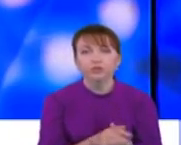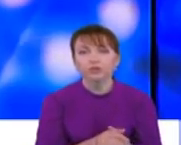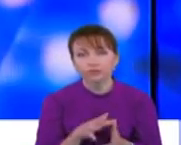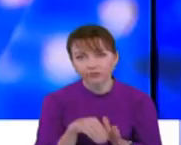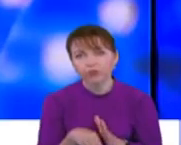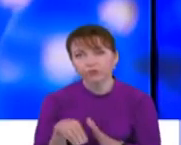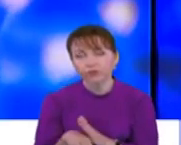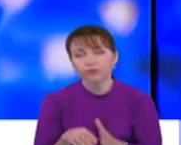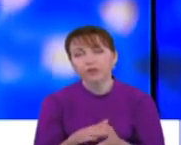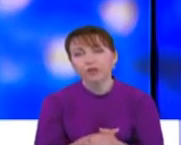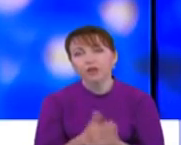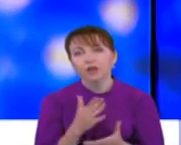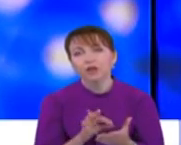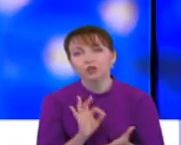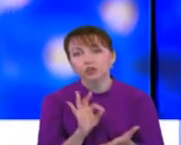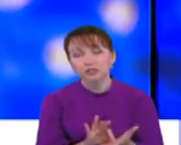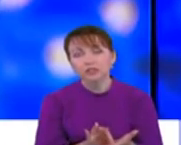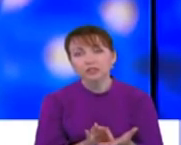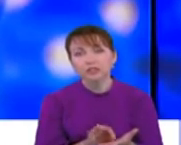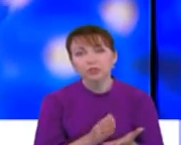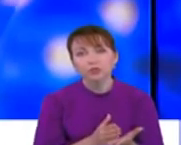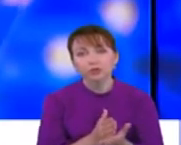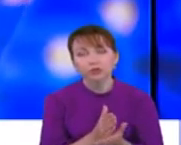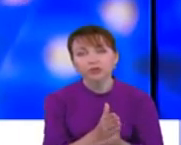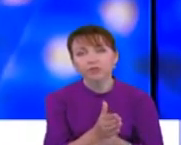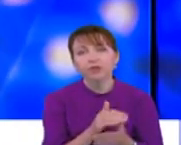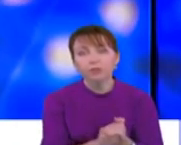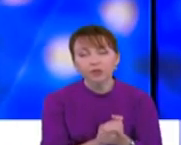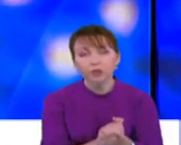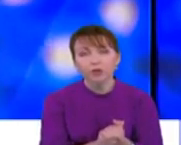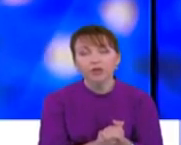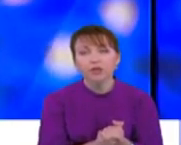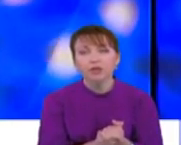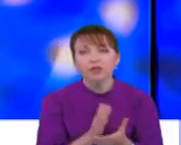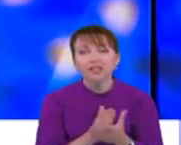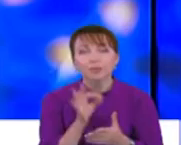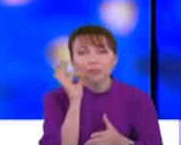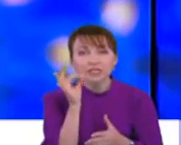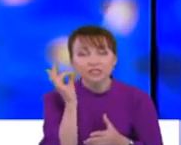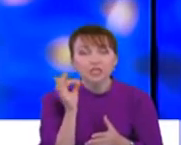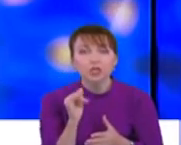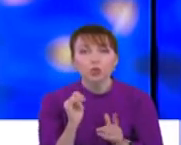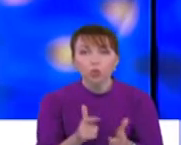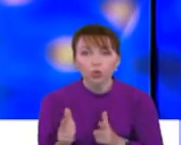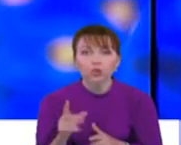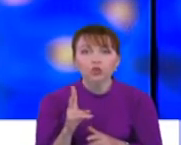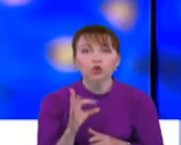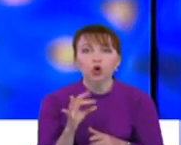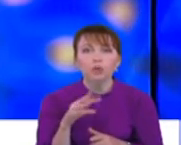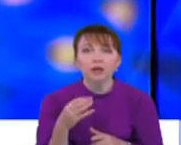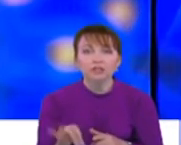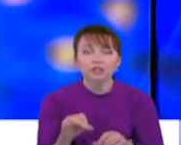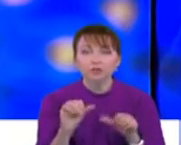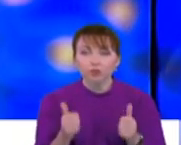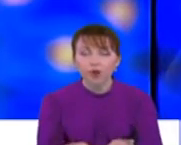є націленість на просування в бік миру, є Мінські угоди, нормандський формат, є